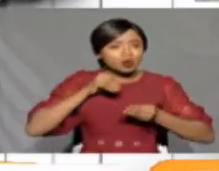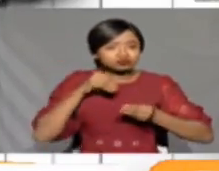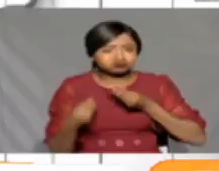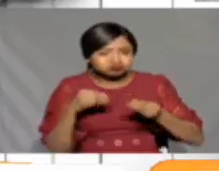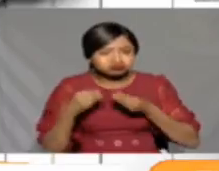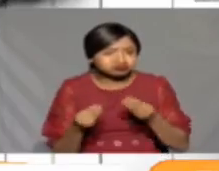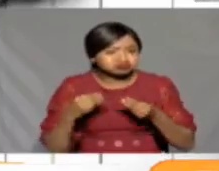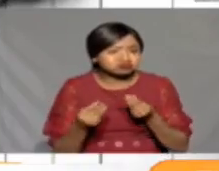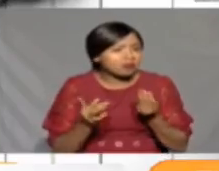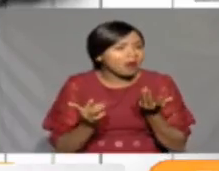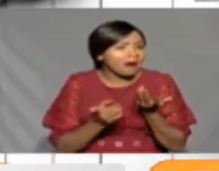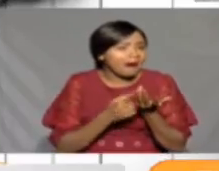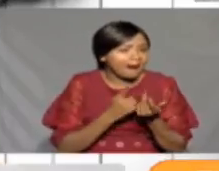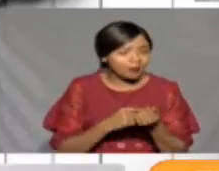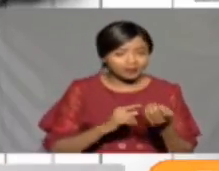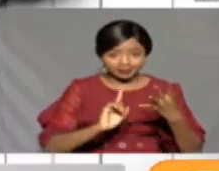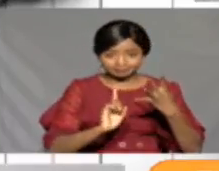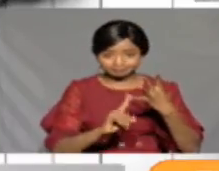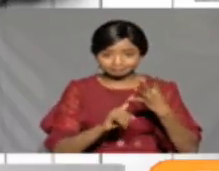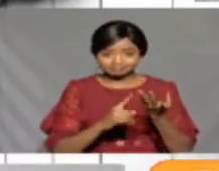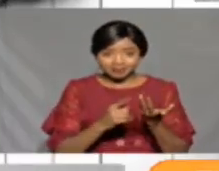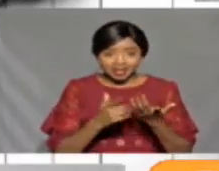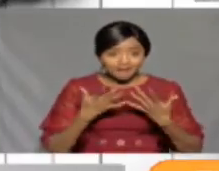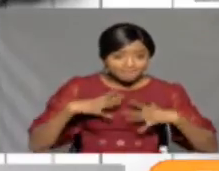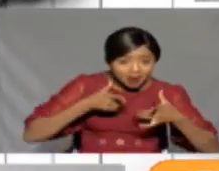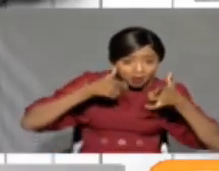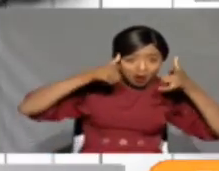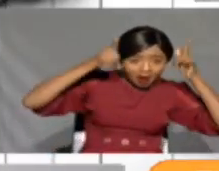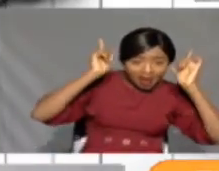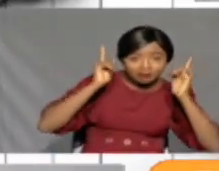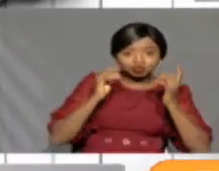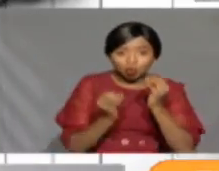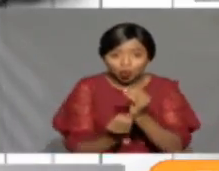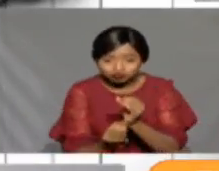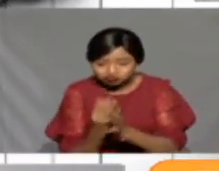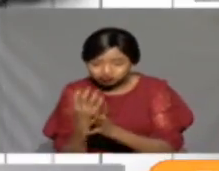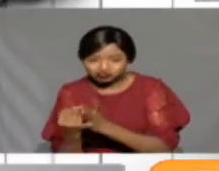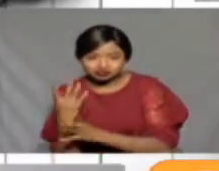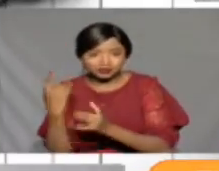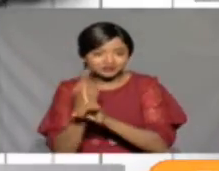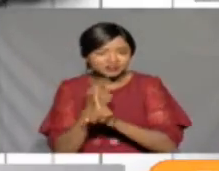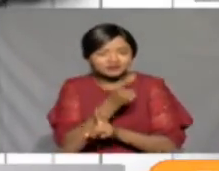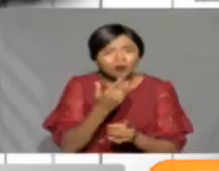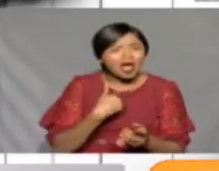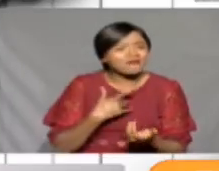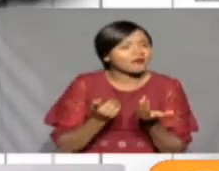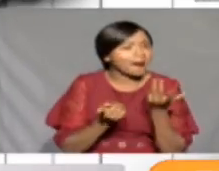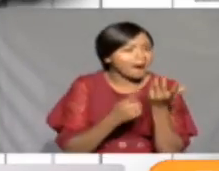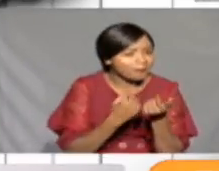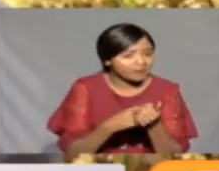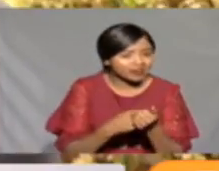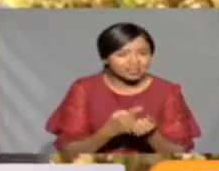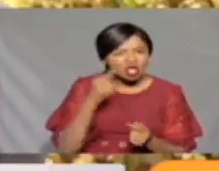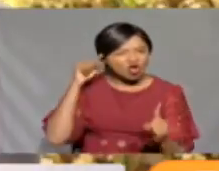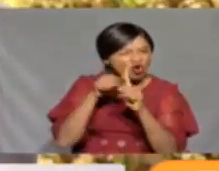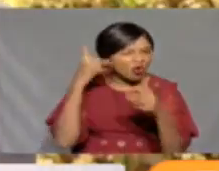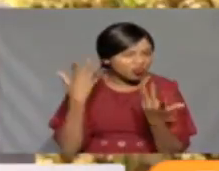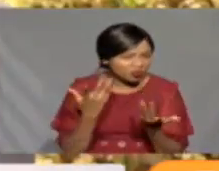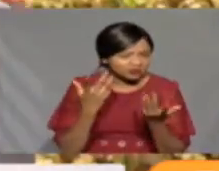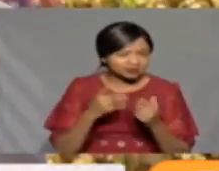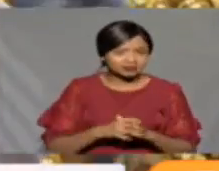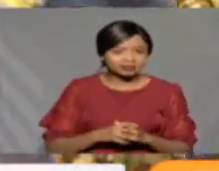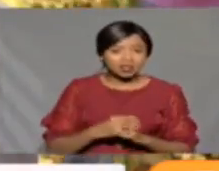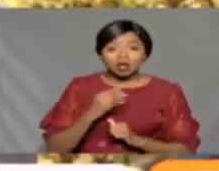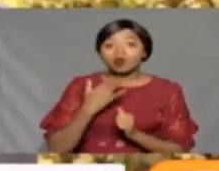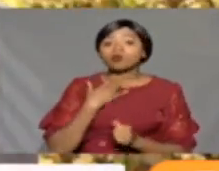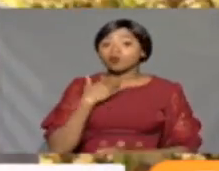pia yakisisitizwa, na hata mifugo au mimea mtu alionayo. Kisa na maana, you'll be able to